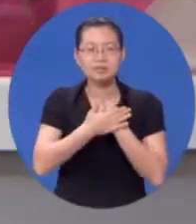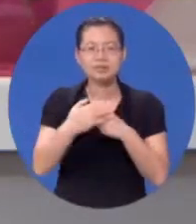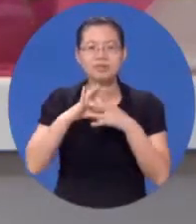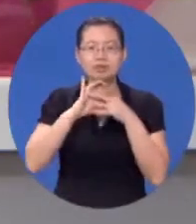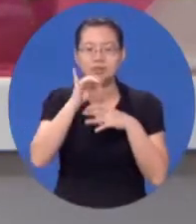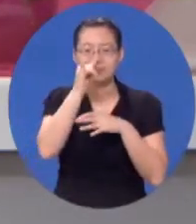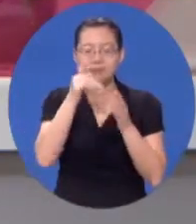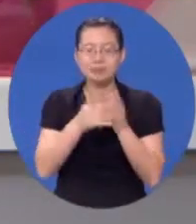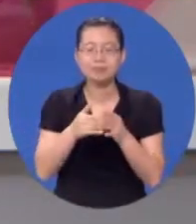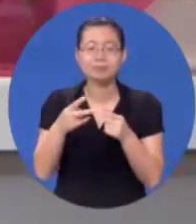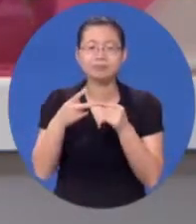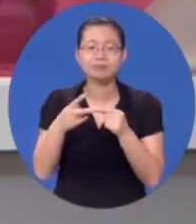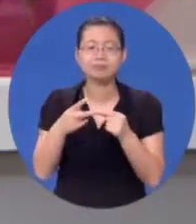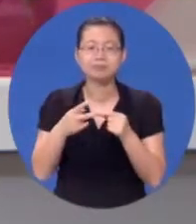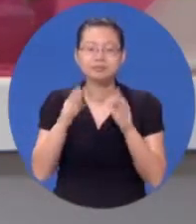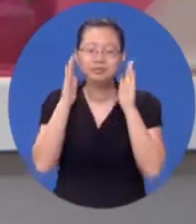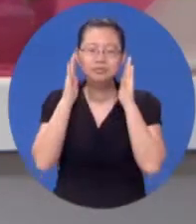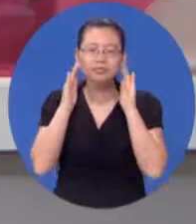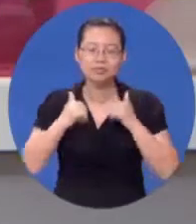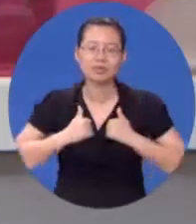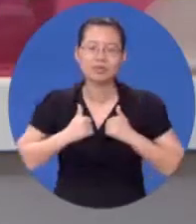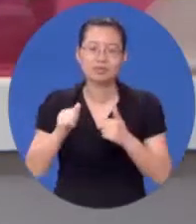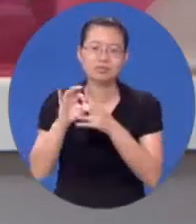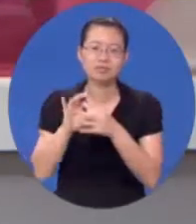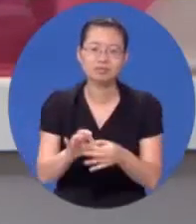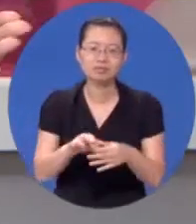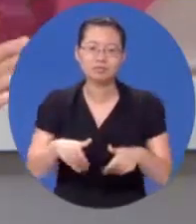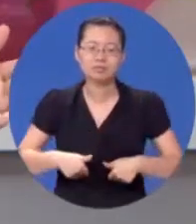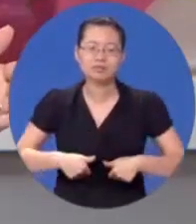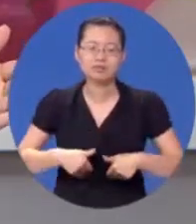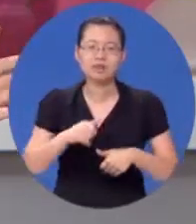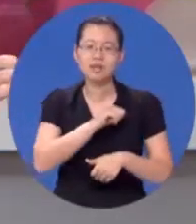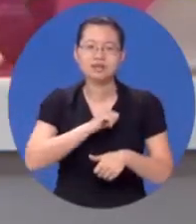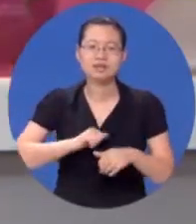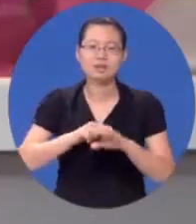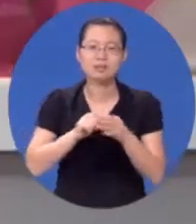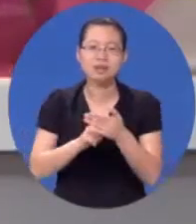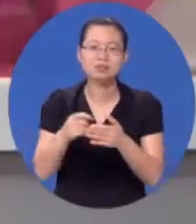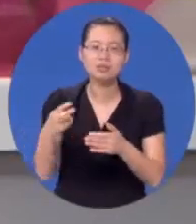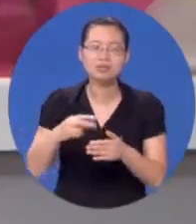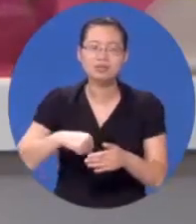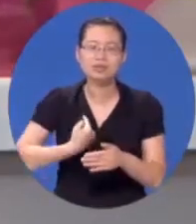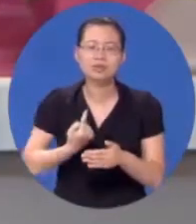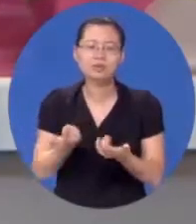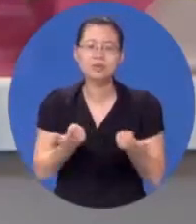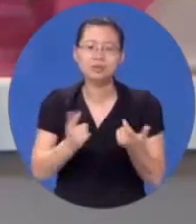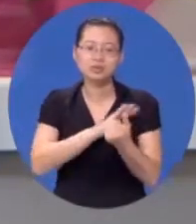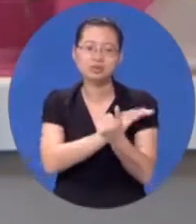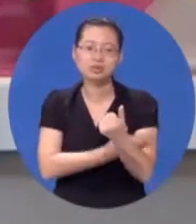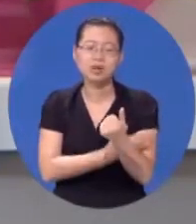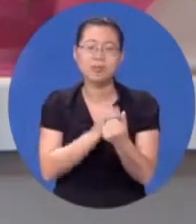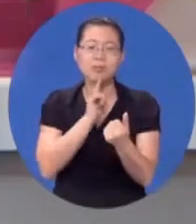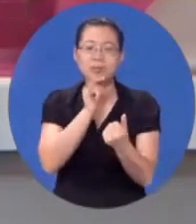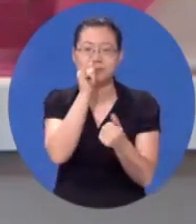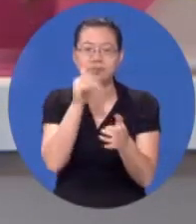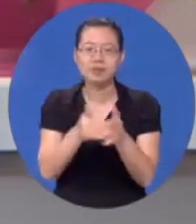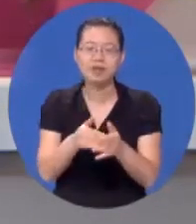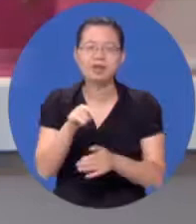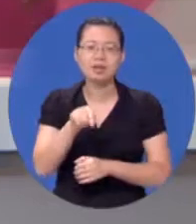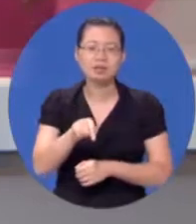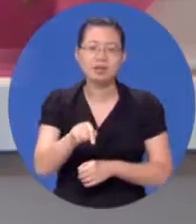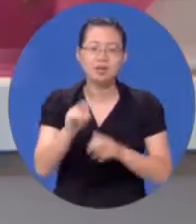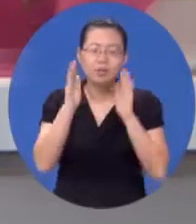있겠죠. 그다음에 두 번째는 공부는 꾸준히 해야 돼요. 우리가 이거 인내심 또는 자기 조절력 이렇게 말할 수 있는데,